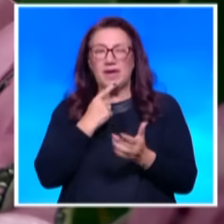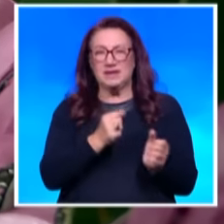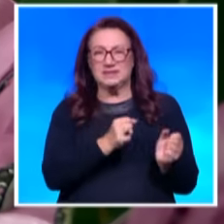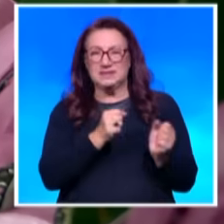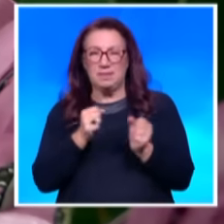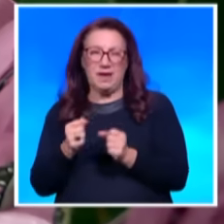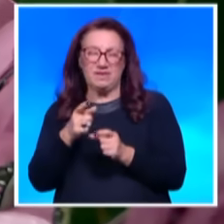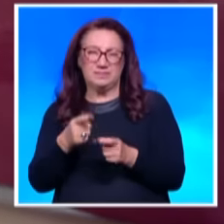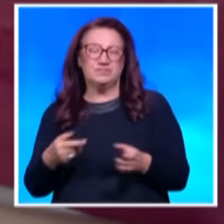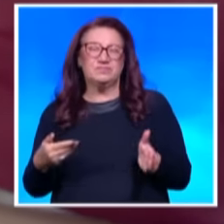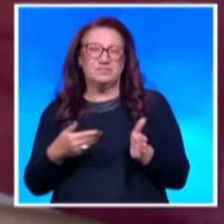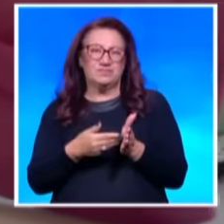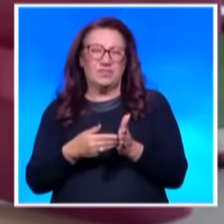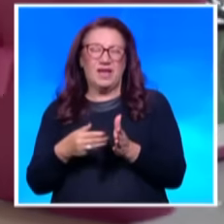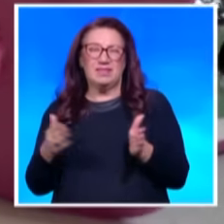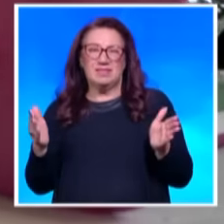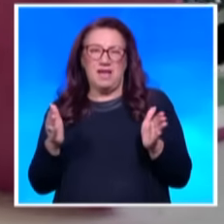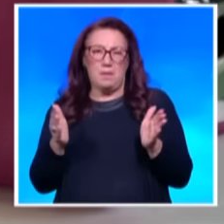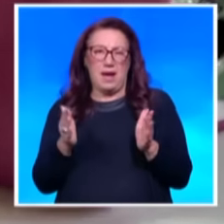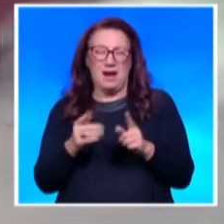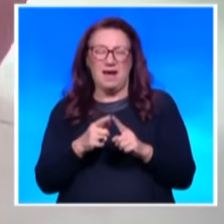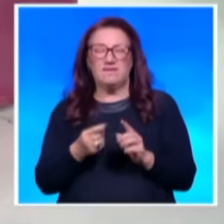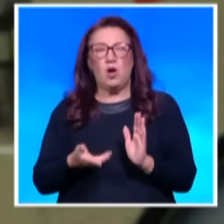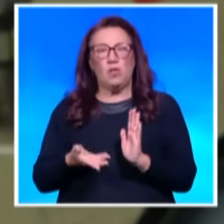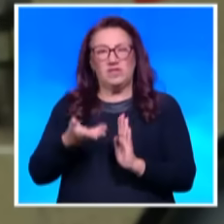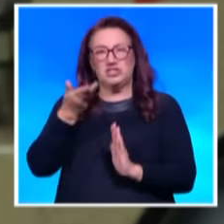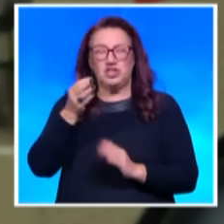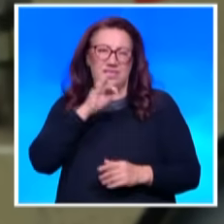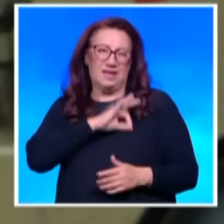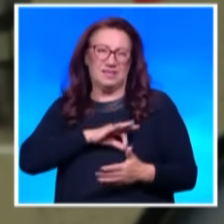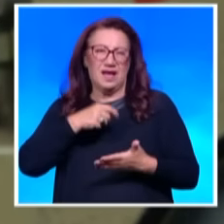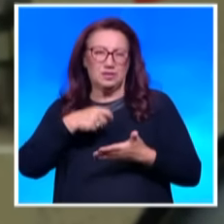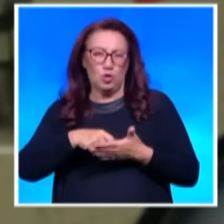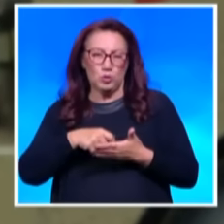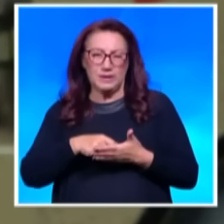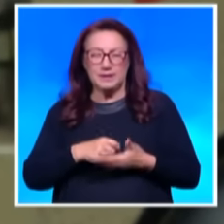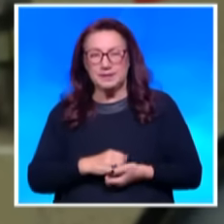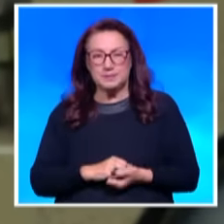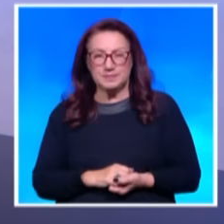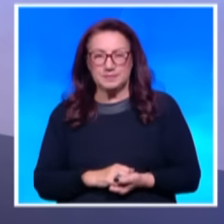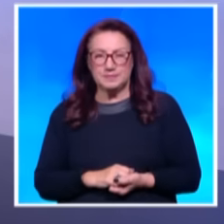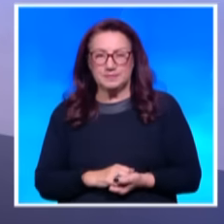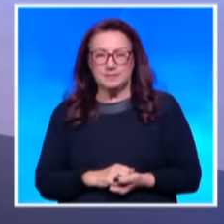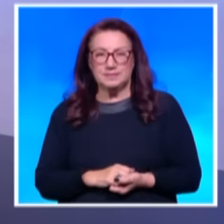по-ограничени възможности за ръст на доходите. За БТВ новините, Румяна Стоилкова.